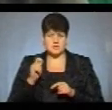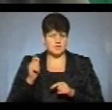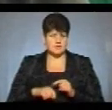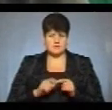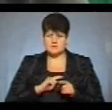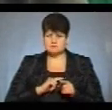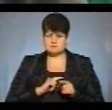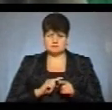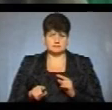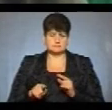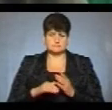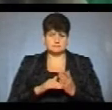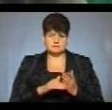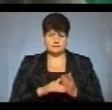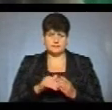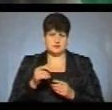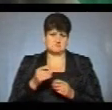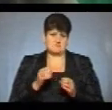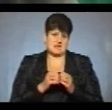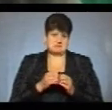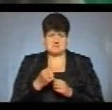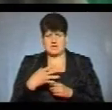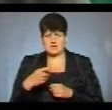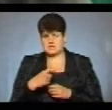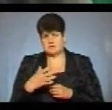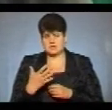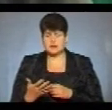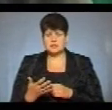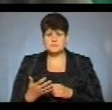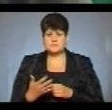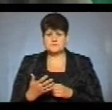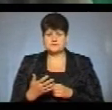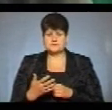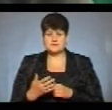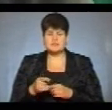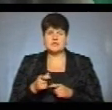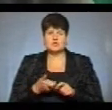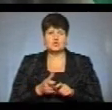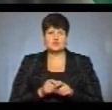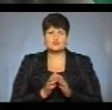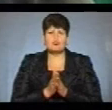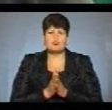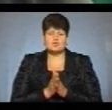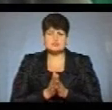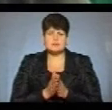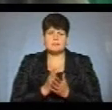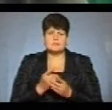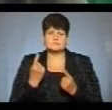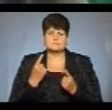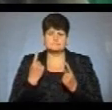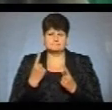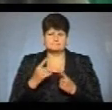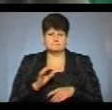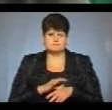за хвилин 10-15, не більше. І він дуже просився, бо мав біль великий.